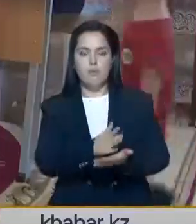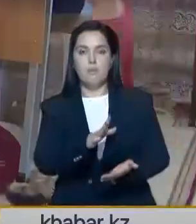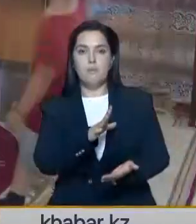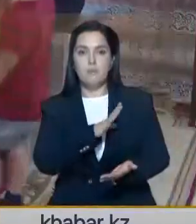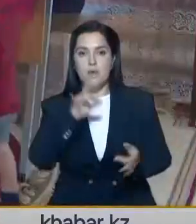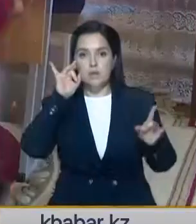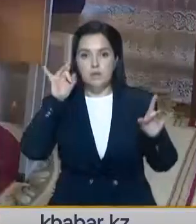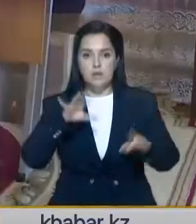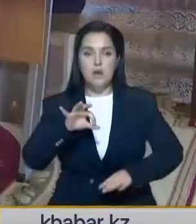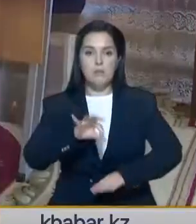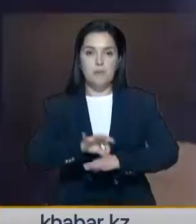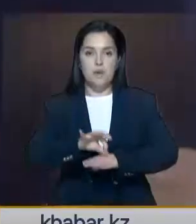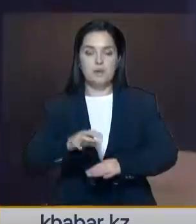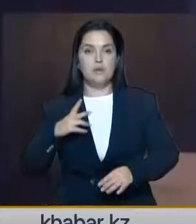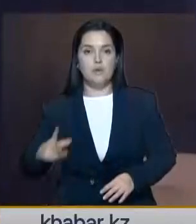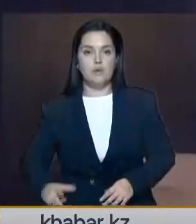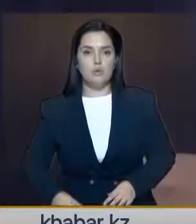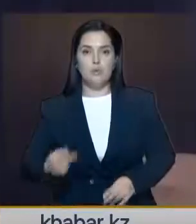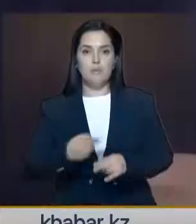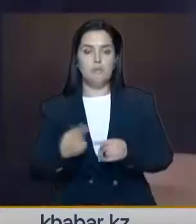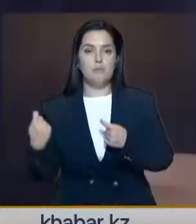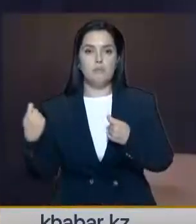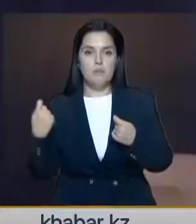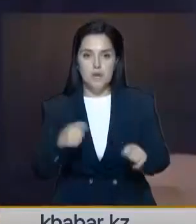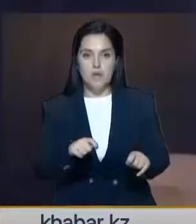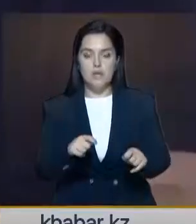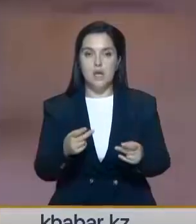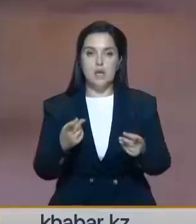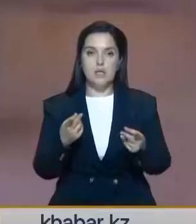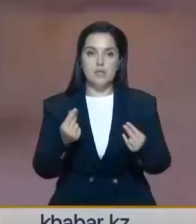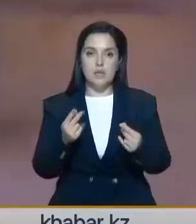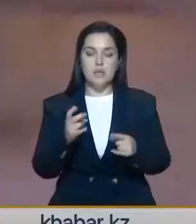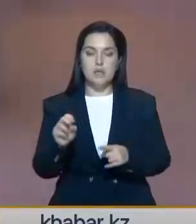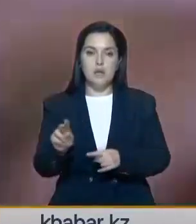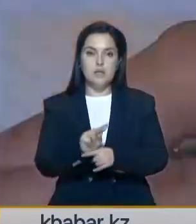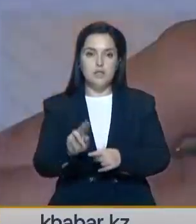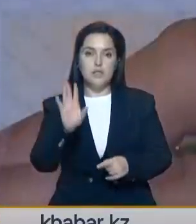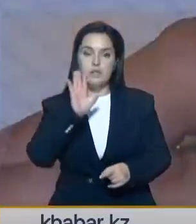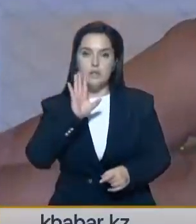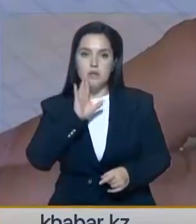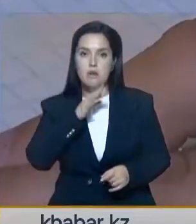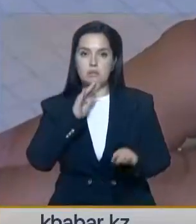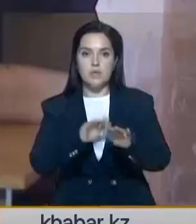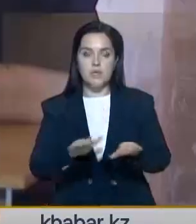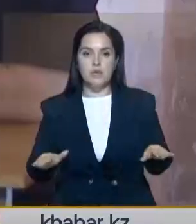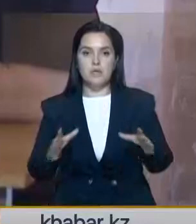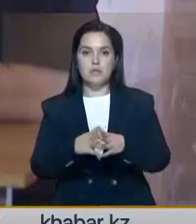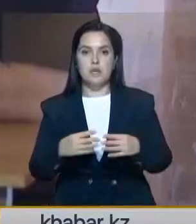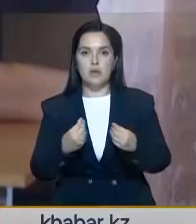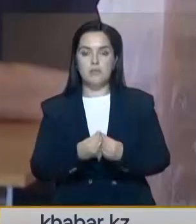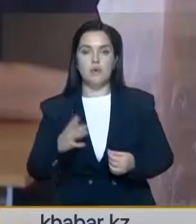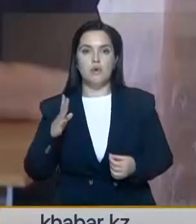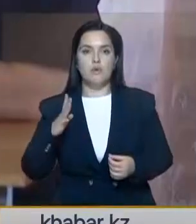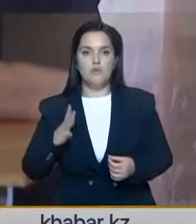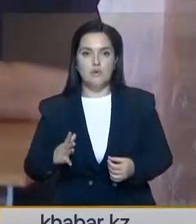внезапной болезни одной из дочерей имущество пришлось продать. Все средства пошли на лечение девочки. И многодетная семья вынуждена кочевала